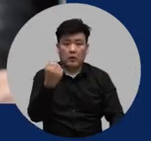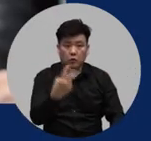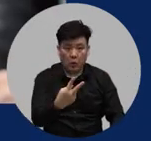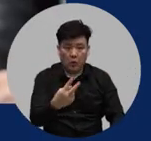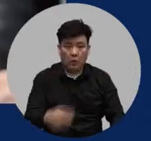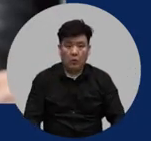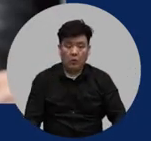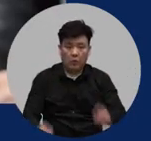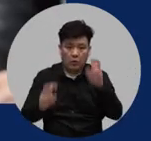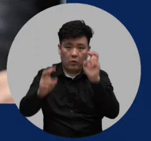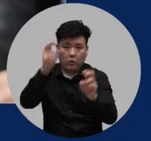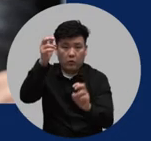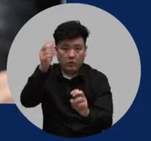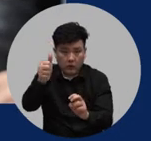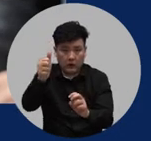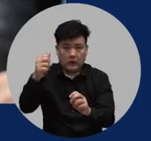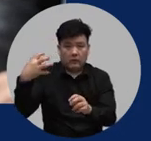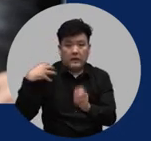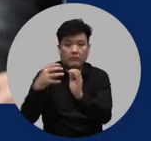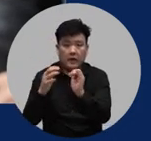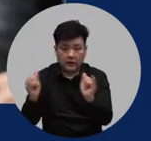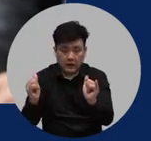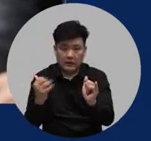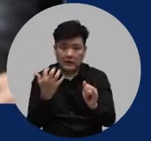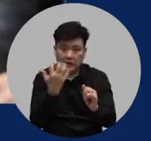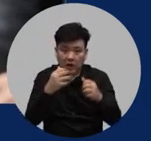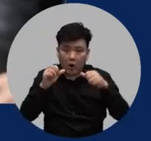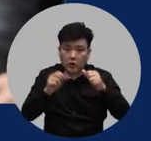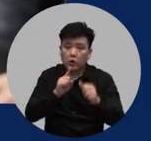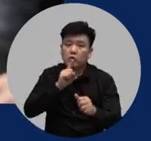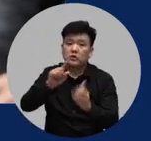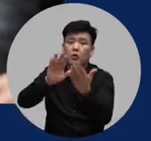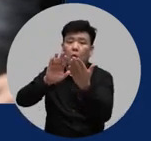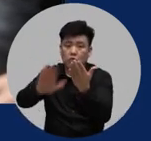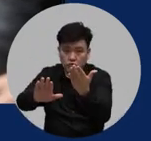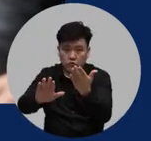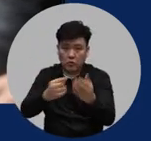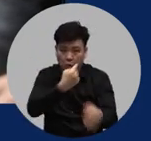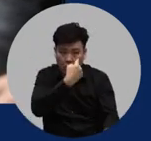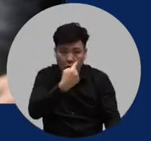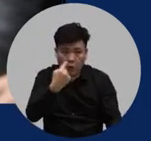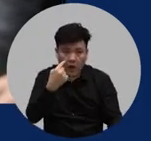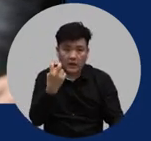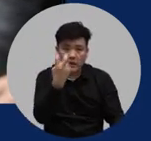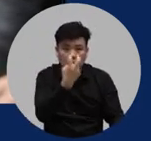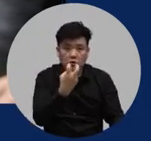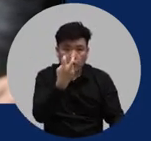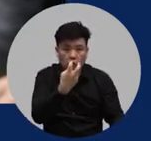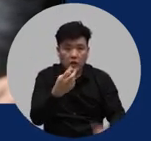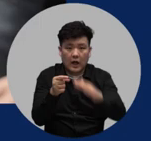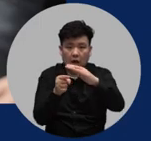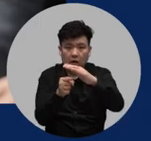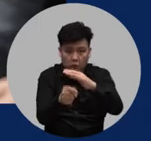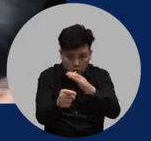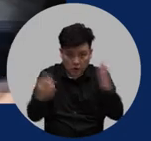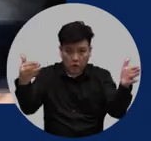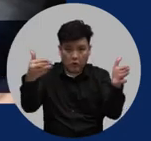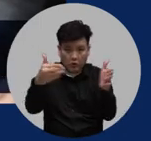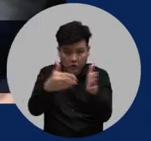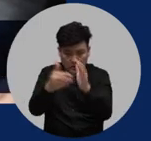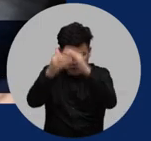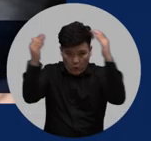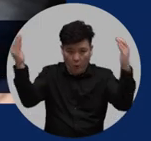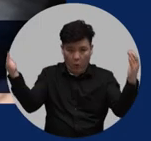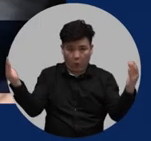또한 사업주와 담당자는 성희롱 신고 이후 사실관계의 확인, 조사, 조치, 종료까지의